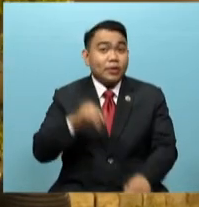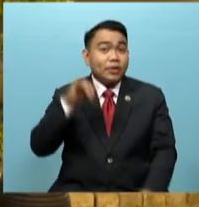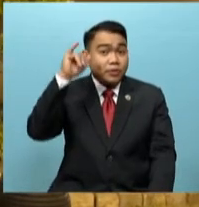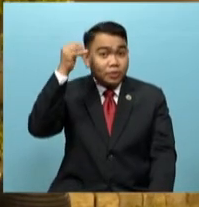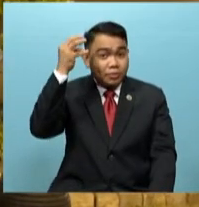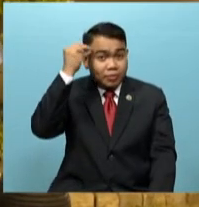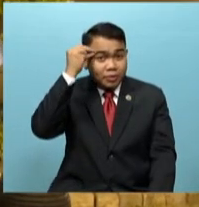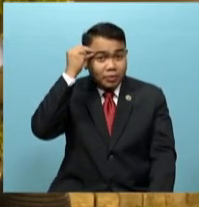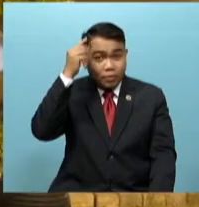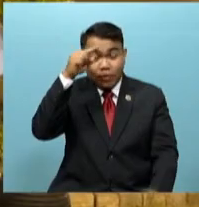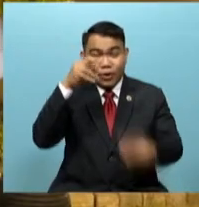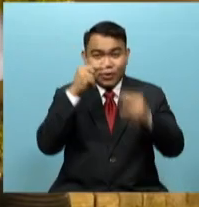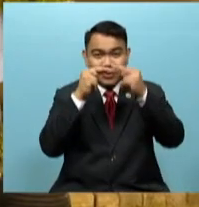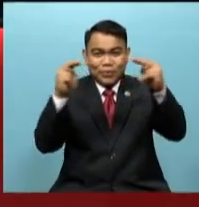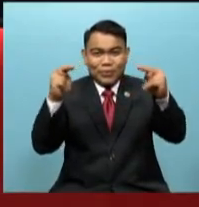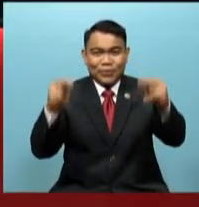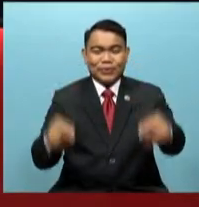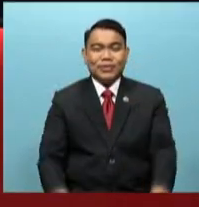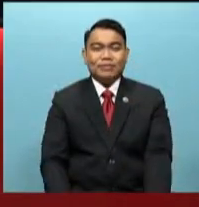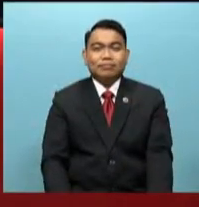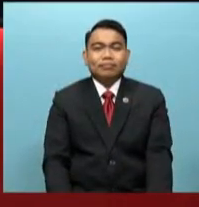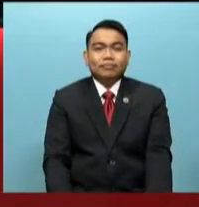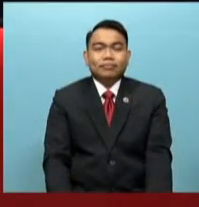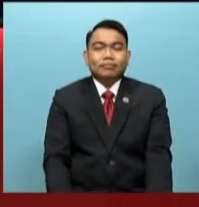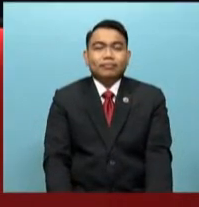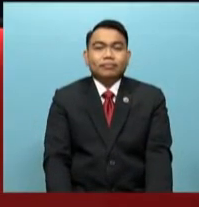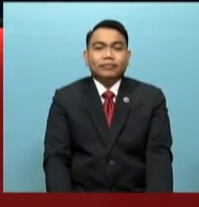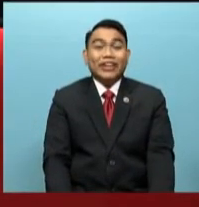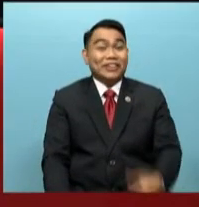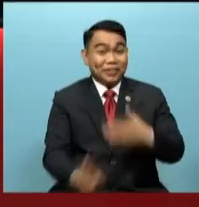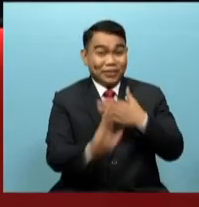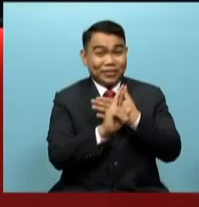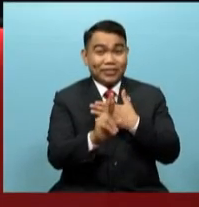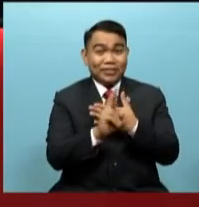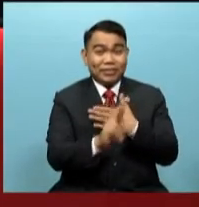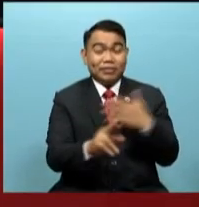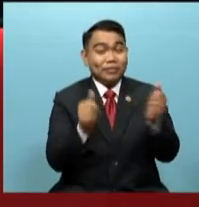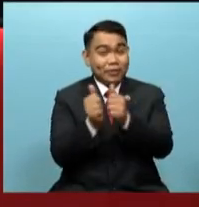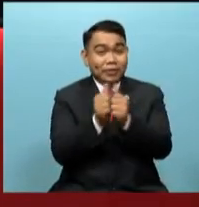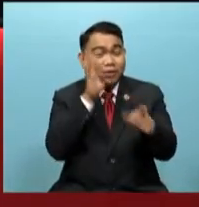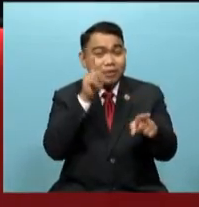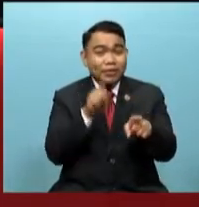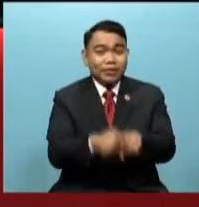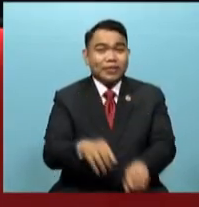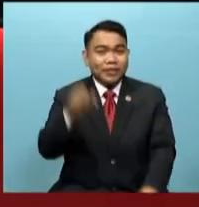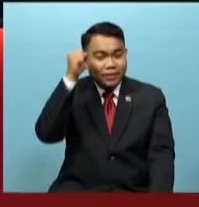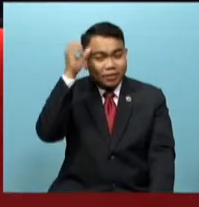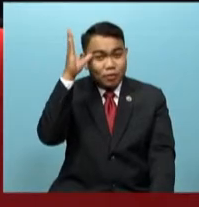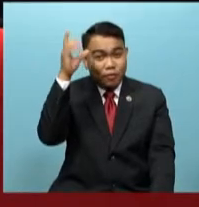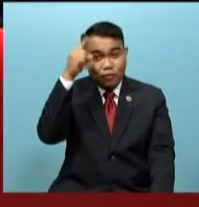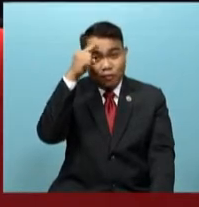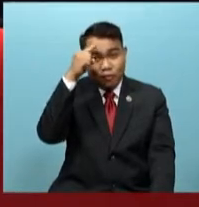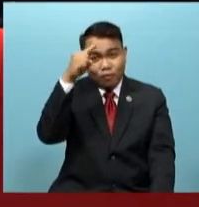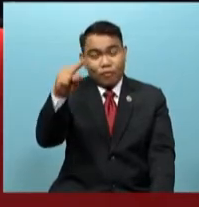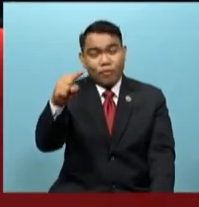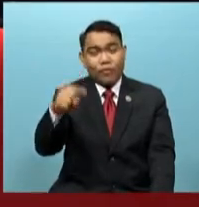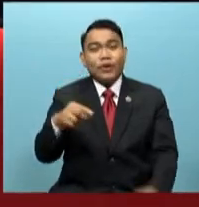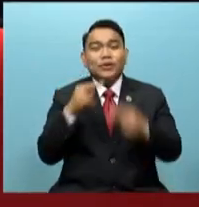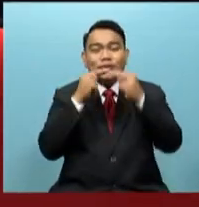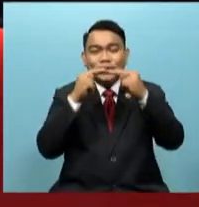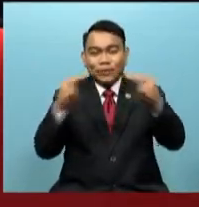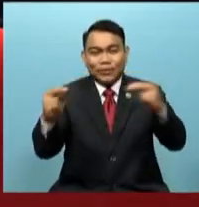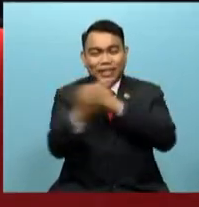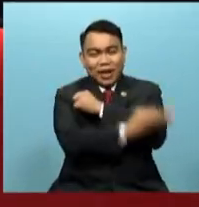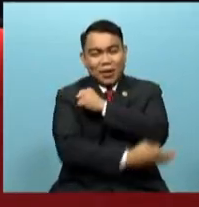sa Iglesia ni Cristo News Network. Sa aming pagbabalik, makakasama natin si kapatid na Sean Gamble para sa ilan sa mga balita